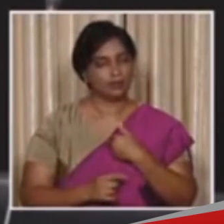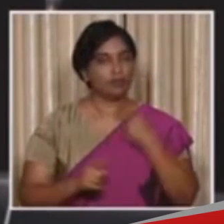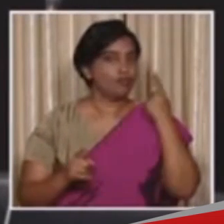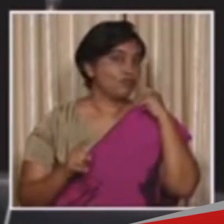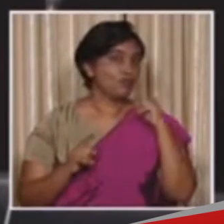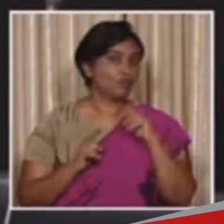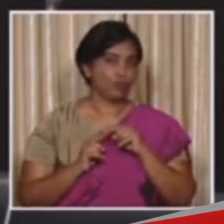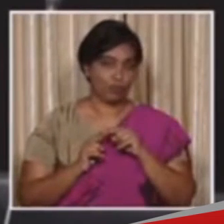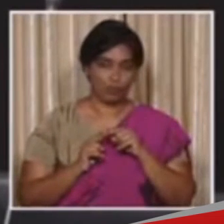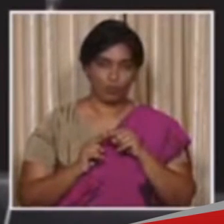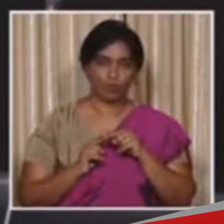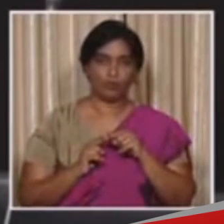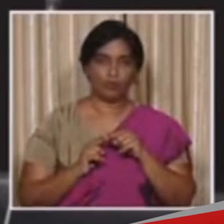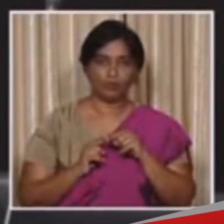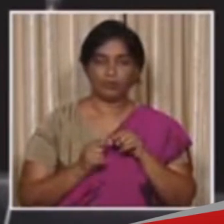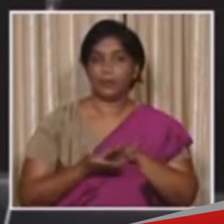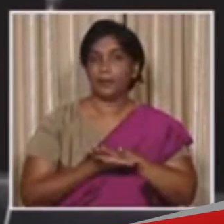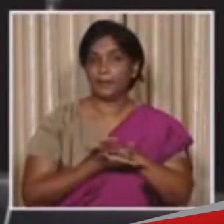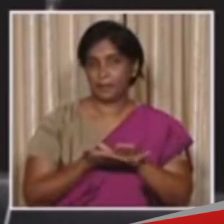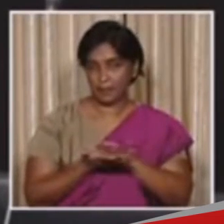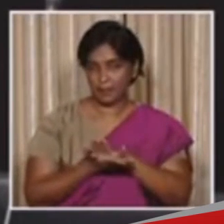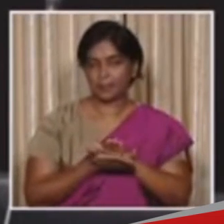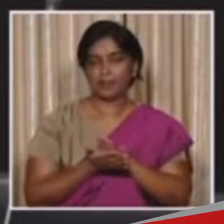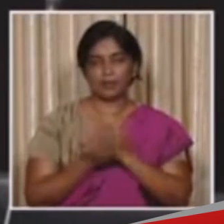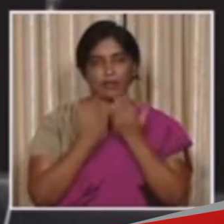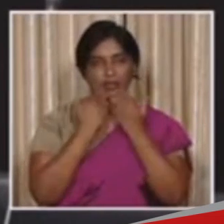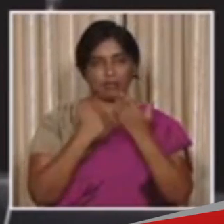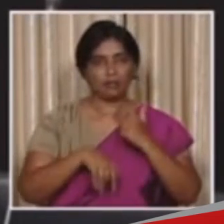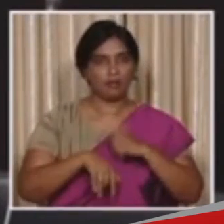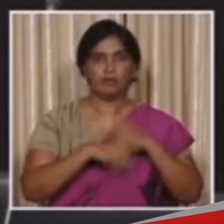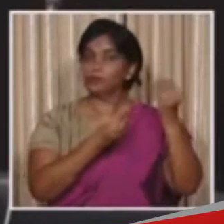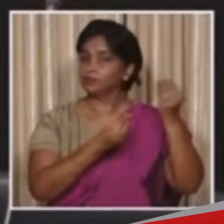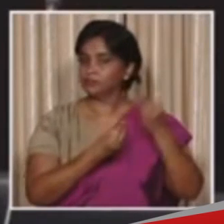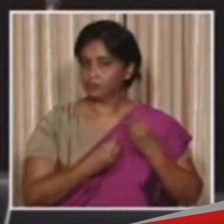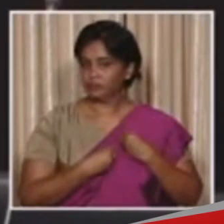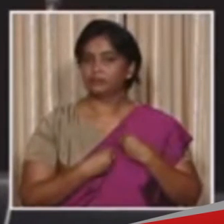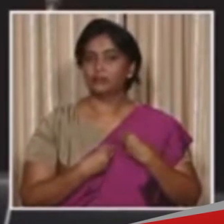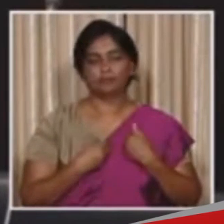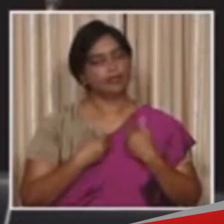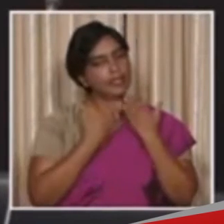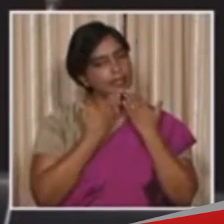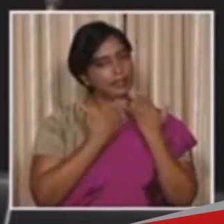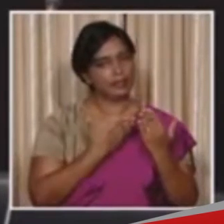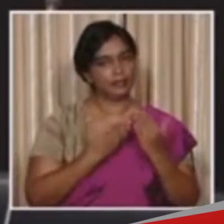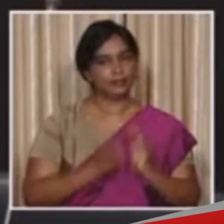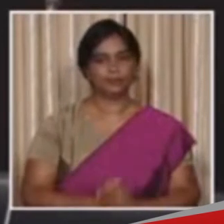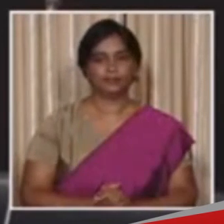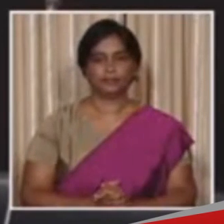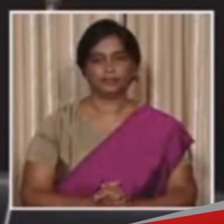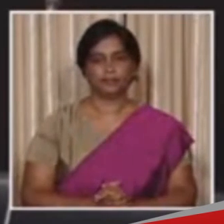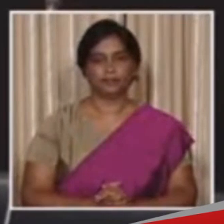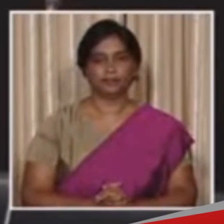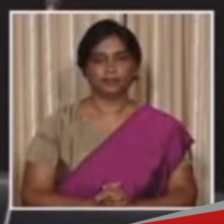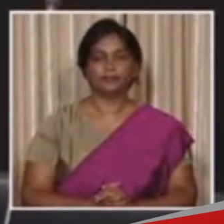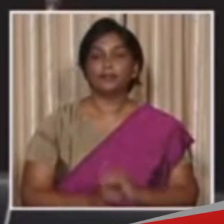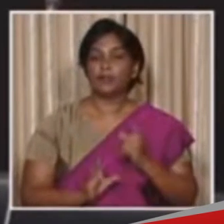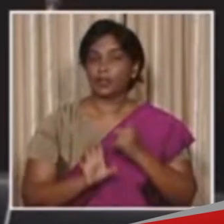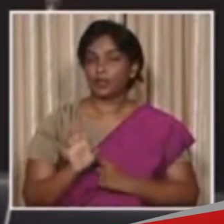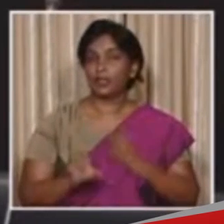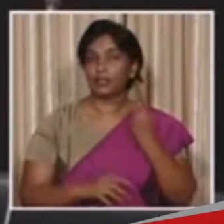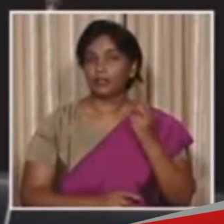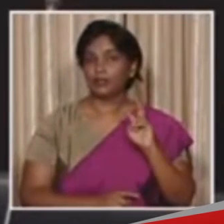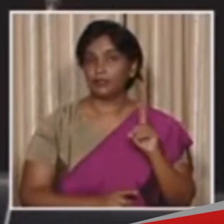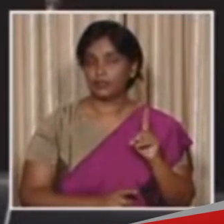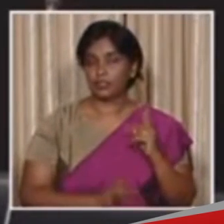pilibanda pahedili kirimak kirimata avasthawa laba dima gana obathumanta stutiwanta wenawa Warsa